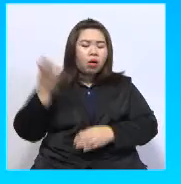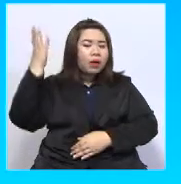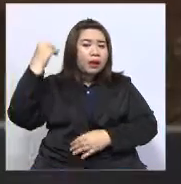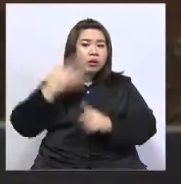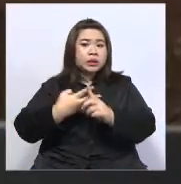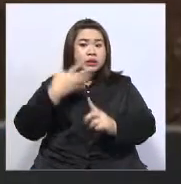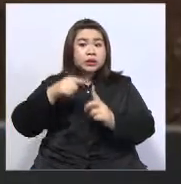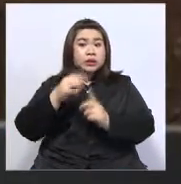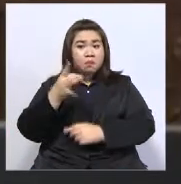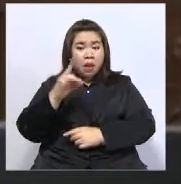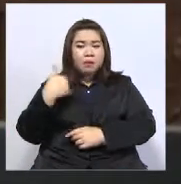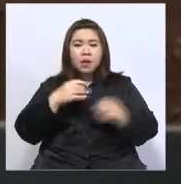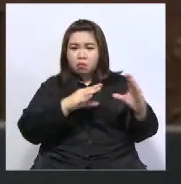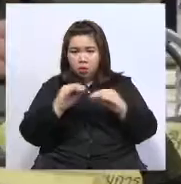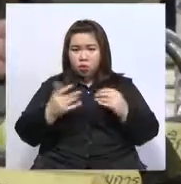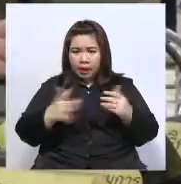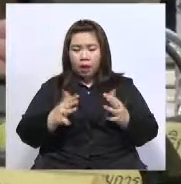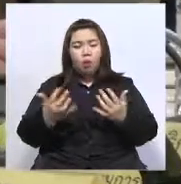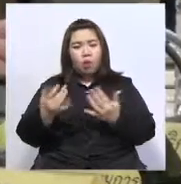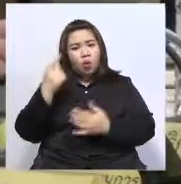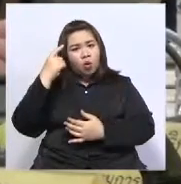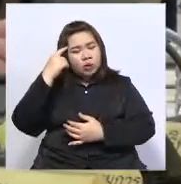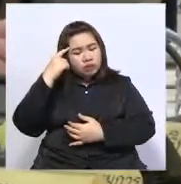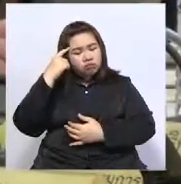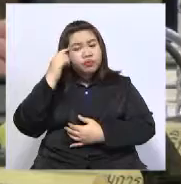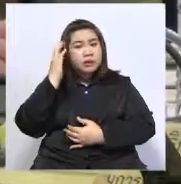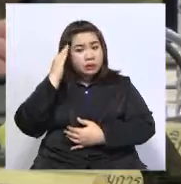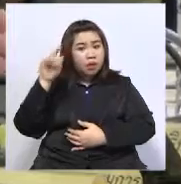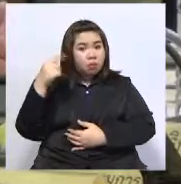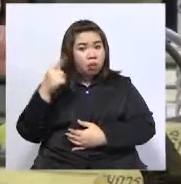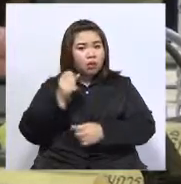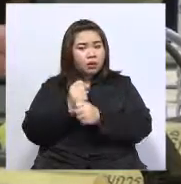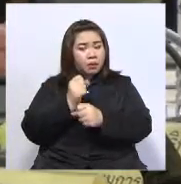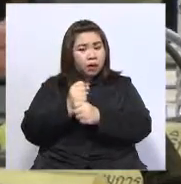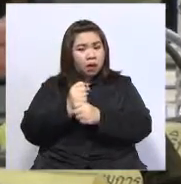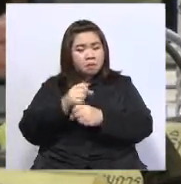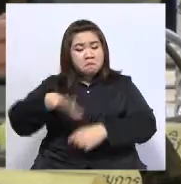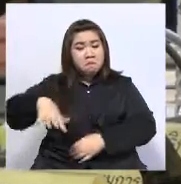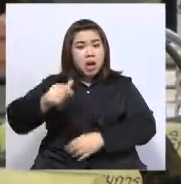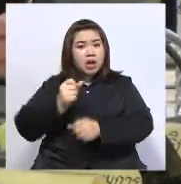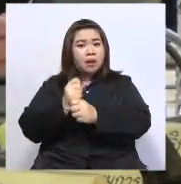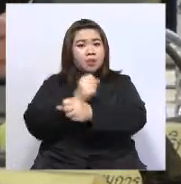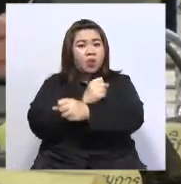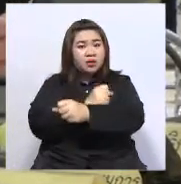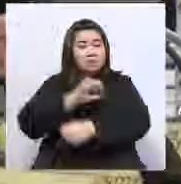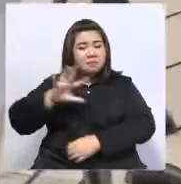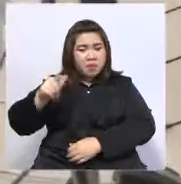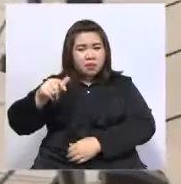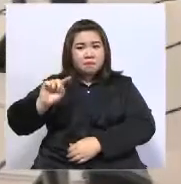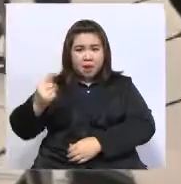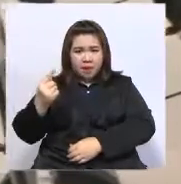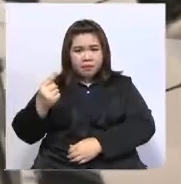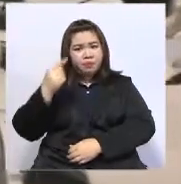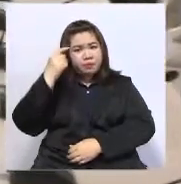ที่ผ่านมานะครับแล้วก็คาดว่าที่ประชุมน่าจะรับทราบความคืบหน้าการดำเนินโครงการเมืองใหม่หรือว่า Smart City นะครับ